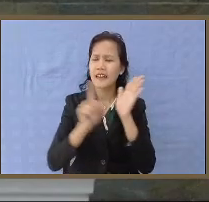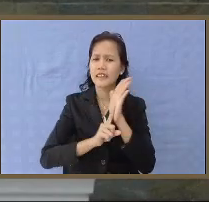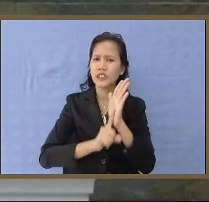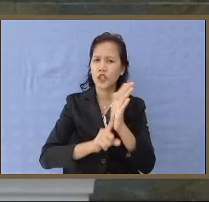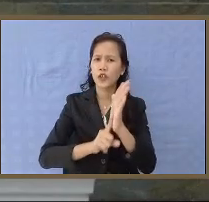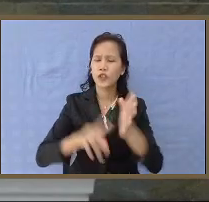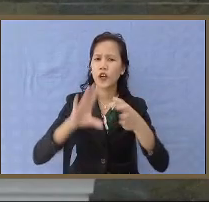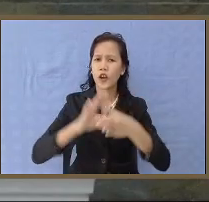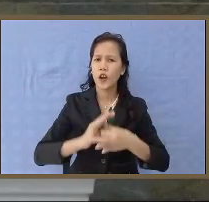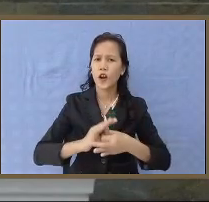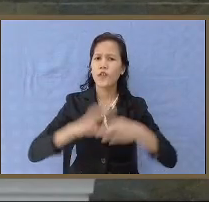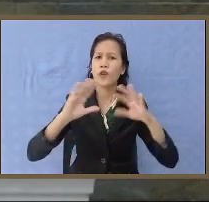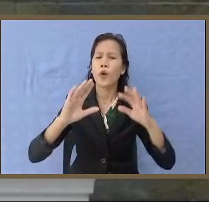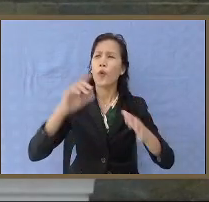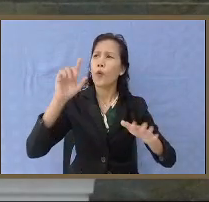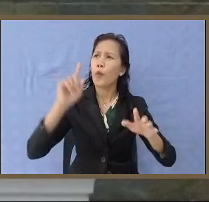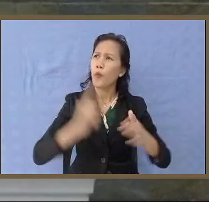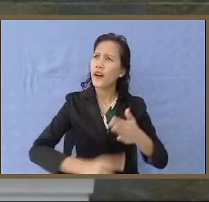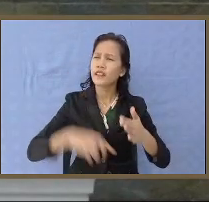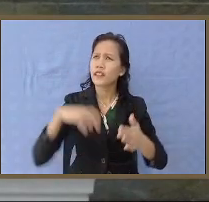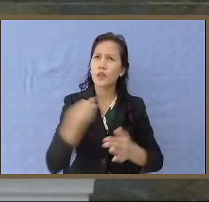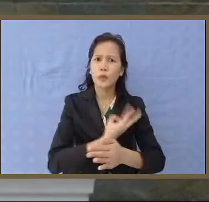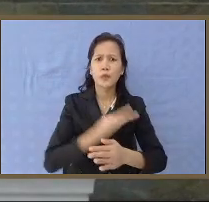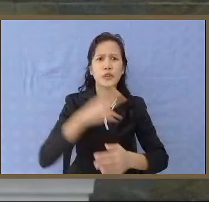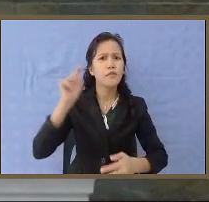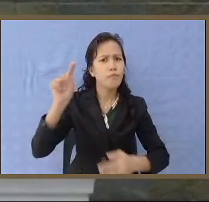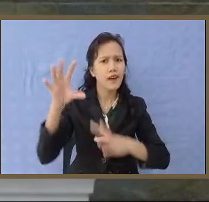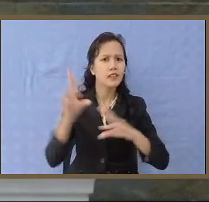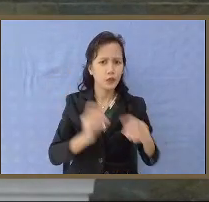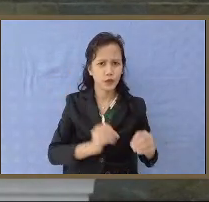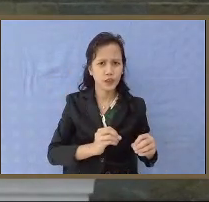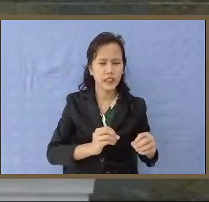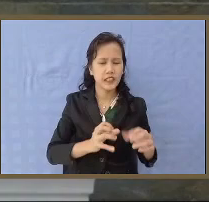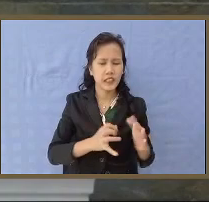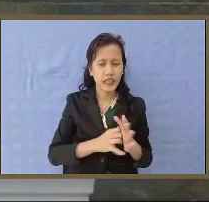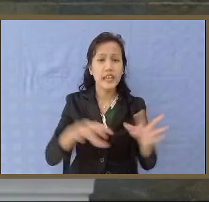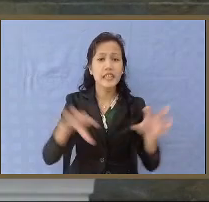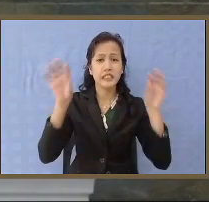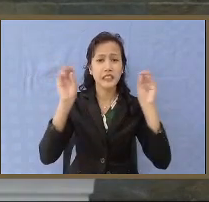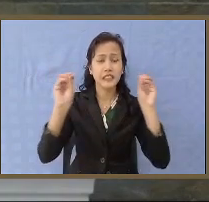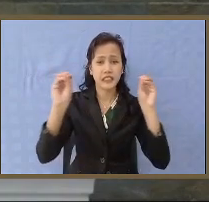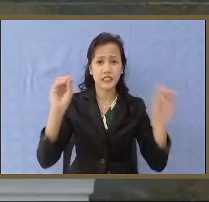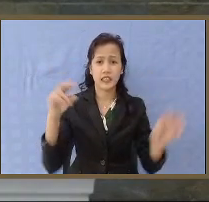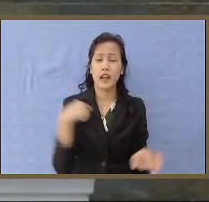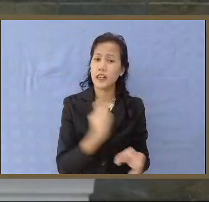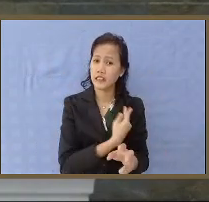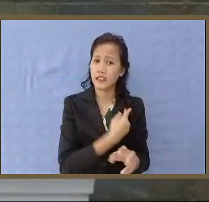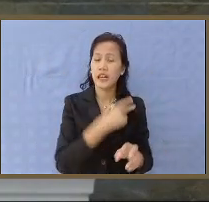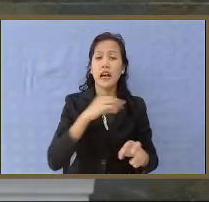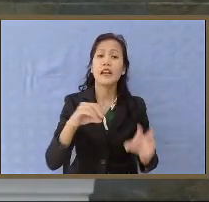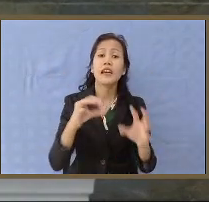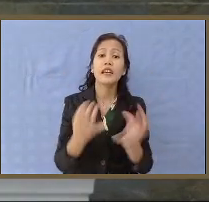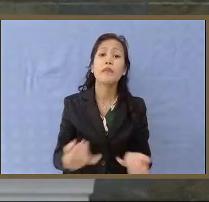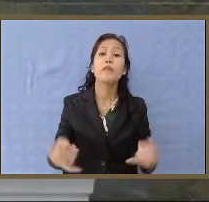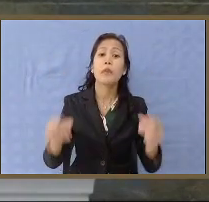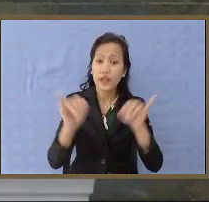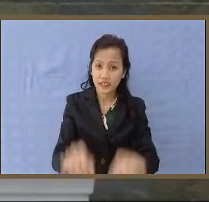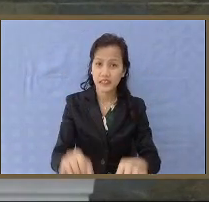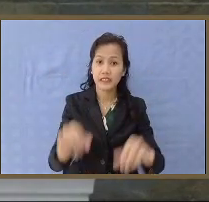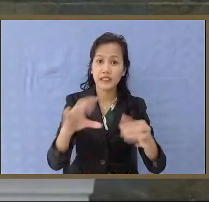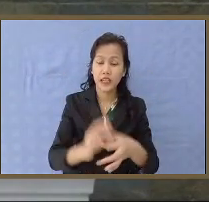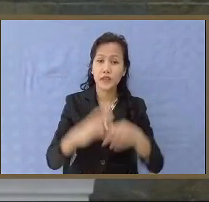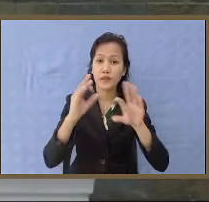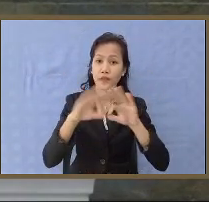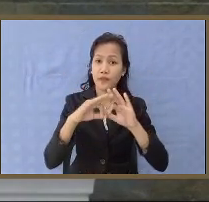ang dapat po natin gagawin. So, it gives us or teaches us the importance of the family. So, kinakailangan laging mailalagay